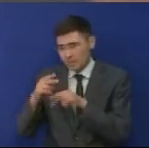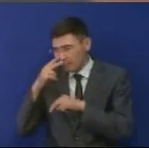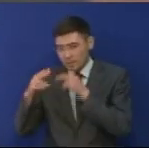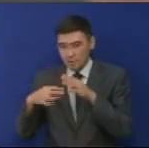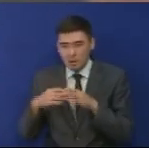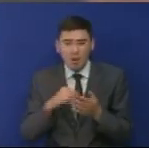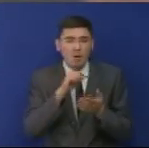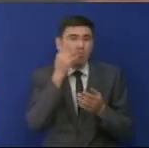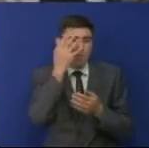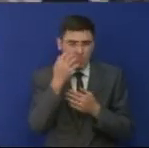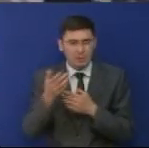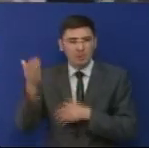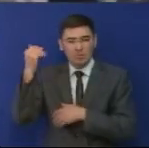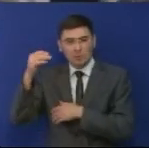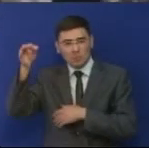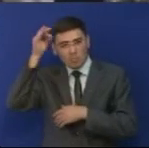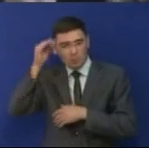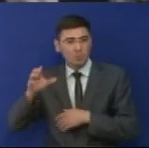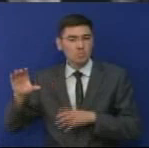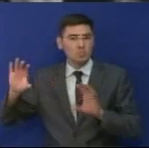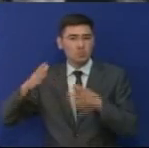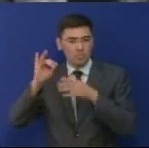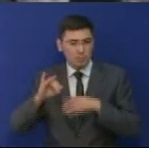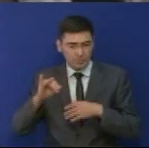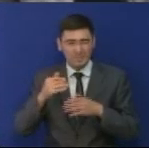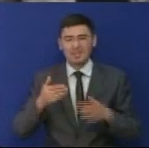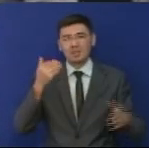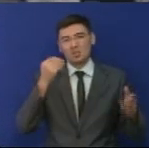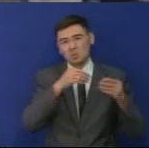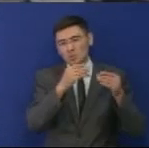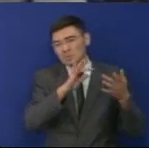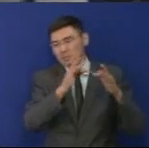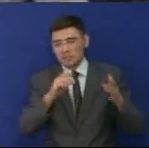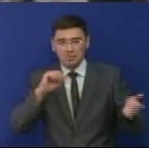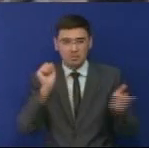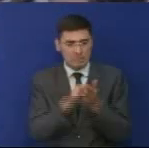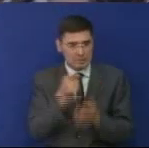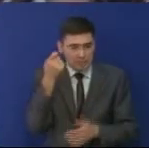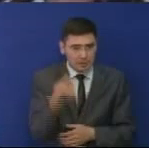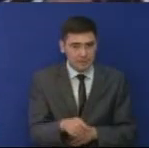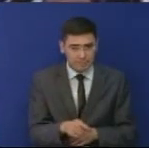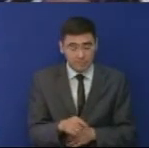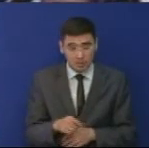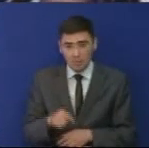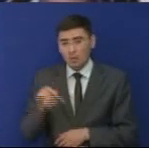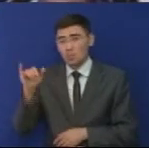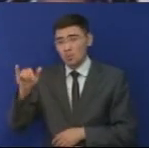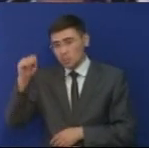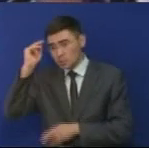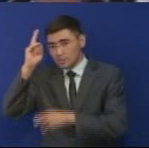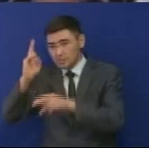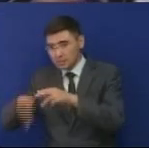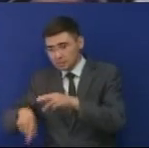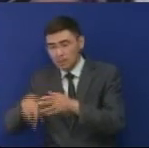– воспоминание того времени. До этого она нигде не была опубликована. После окончания университета Касым Жомарт Кемелулы